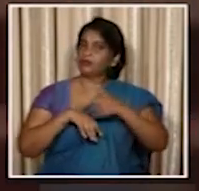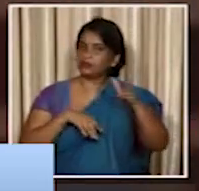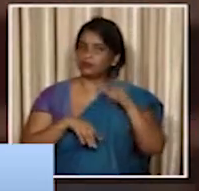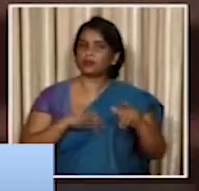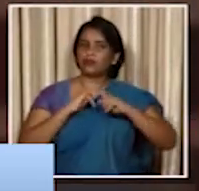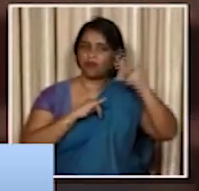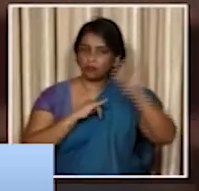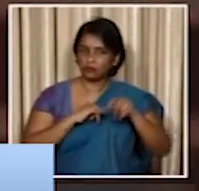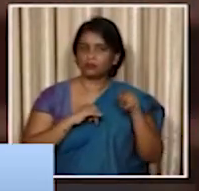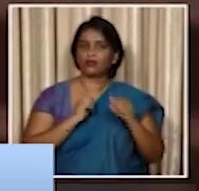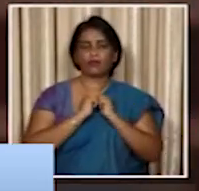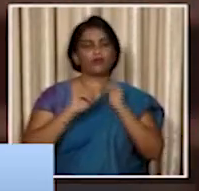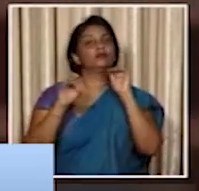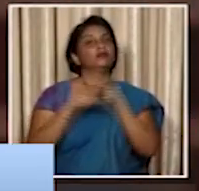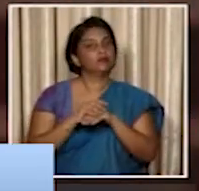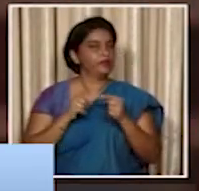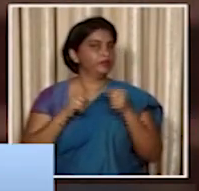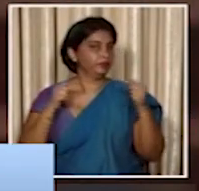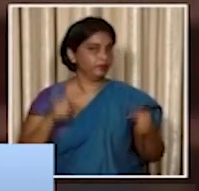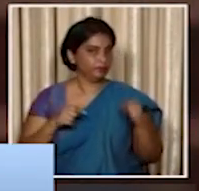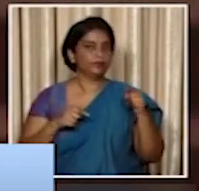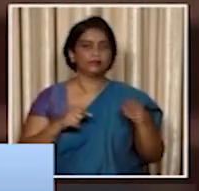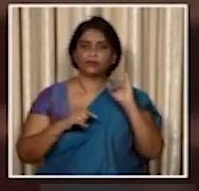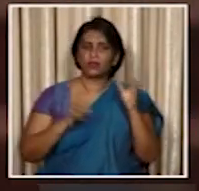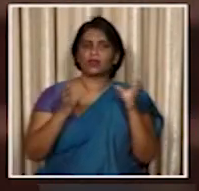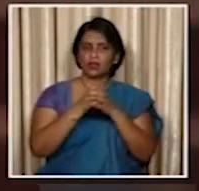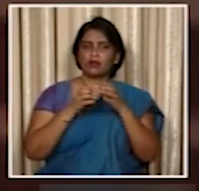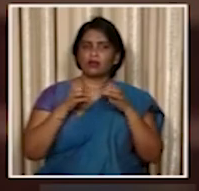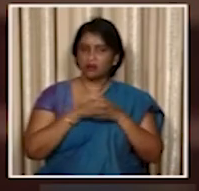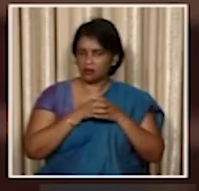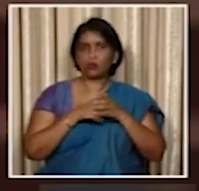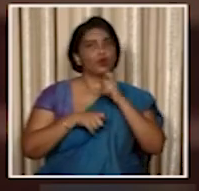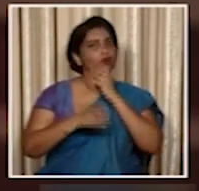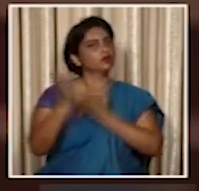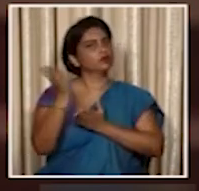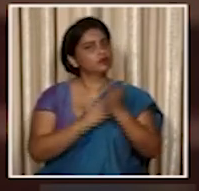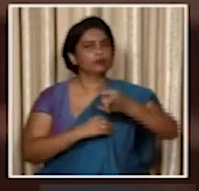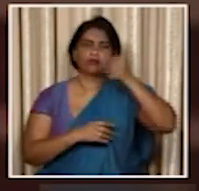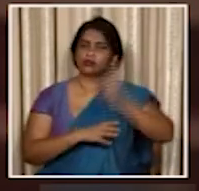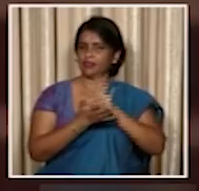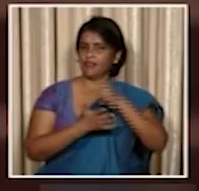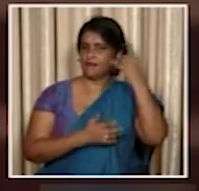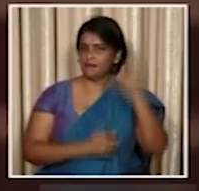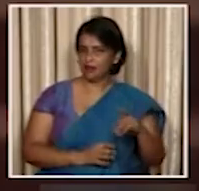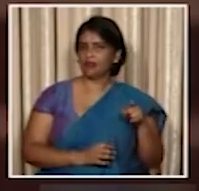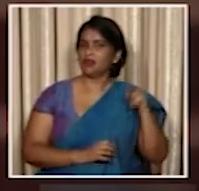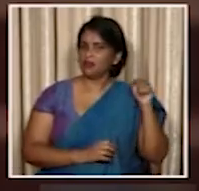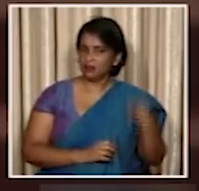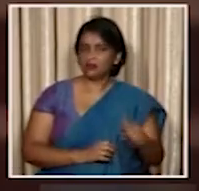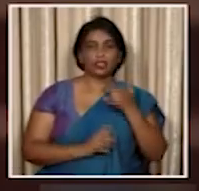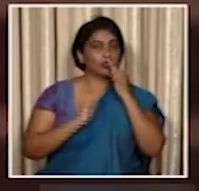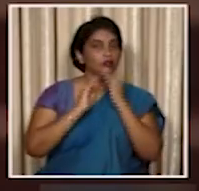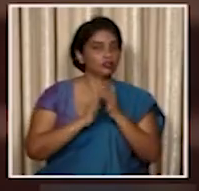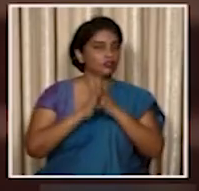මේ උපාධිධාරීන්ව බඳවා ගැනීම වලට විරුද්ධව යම් යම් කණ්ඩායම් සාවි ගිහිල්ලා නියෝග අරගෙනීමේ නිසා අද පාසල්වල